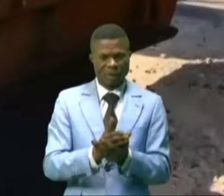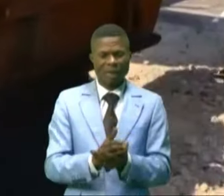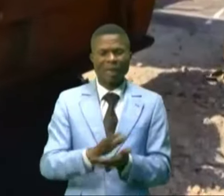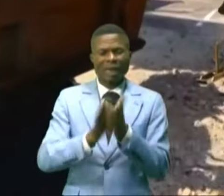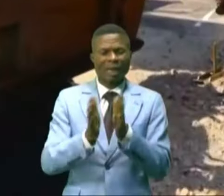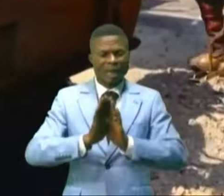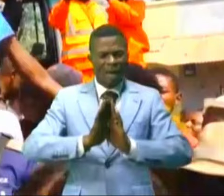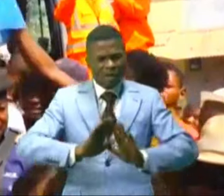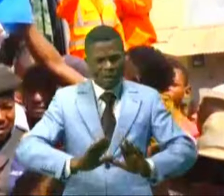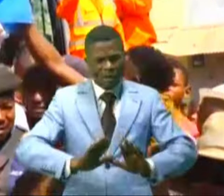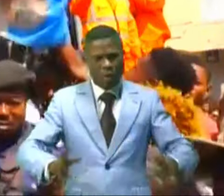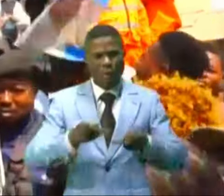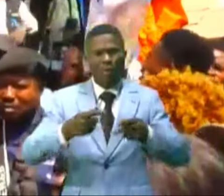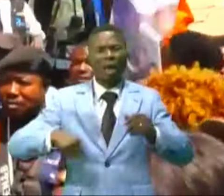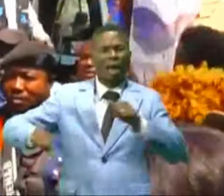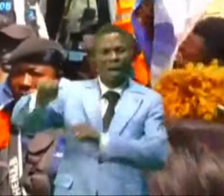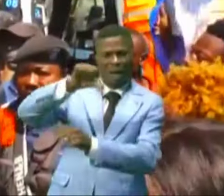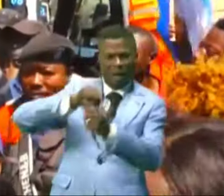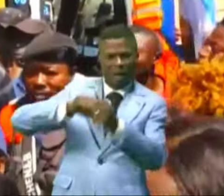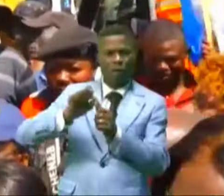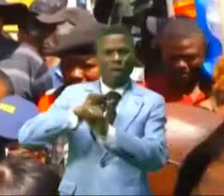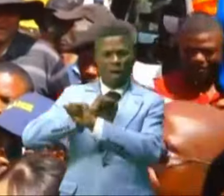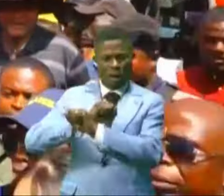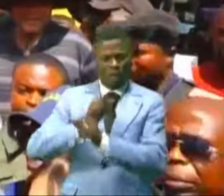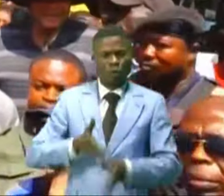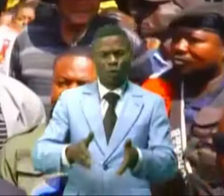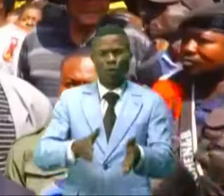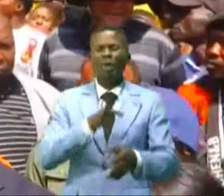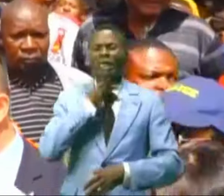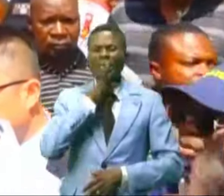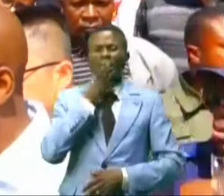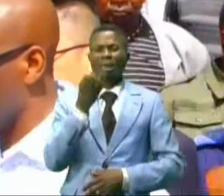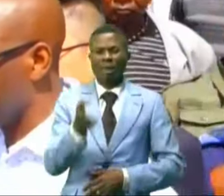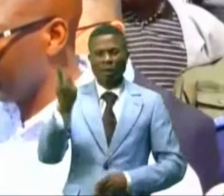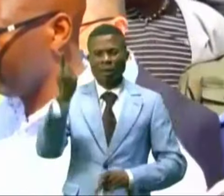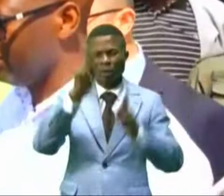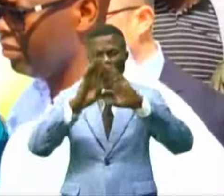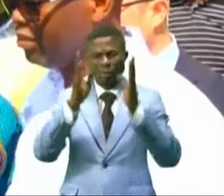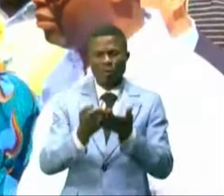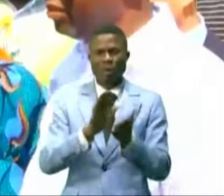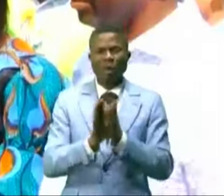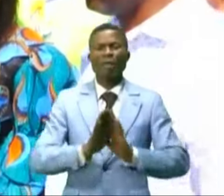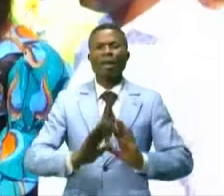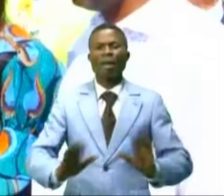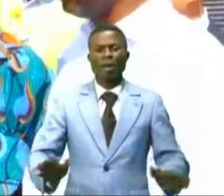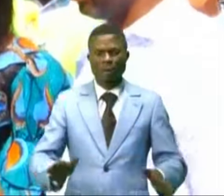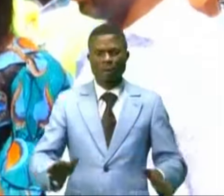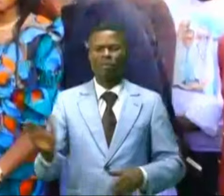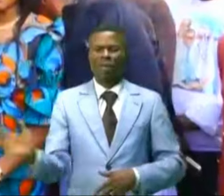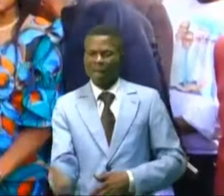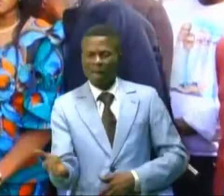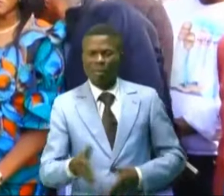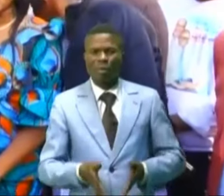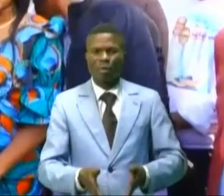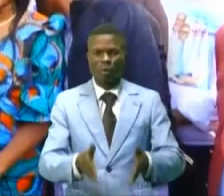pour que ces ouvrages soient conservés le plus longtemps possible. La population doit être en mesure de nettoyer les routes à côté de leurs parcelles, bien